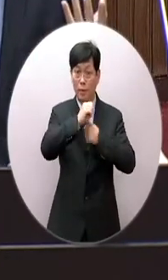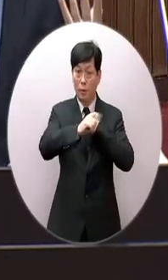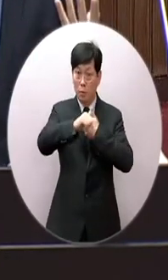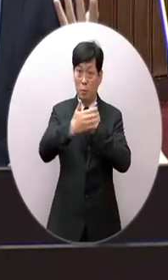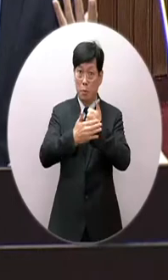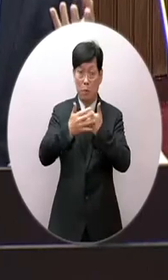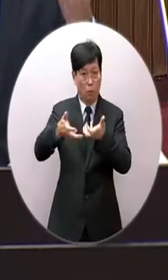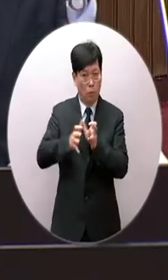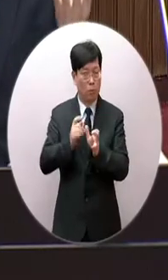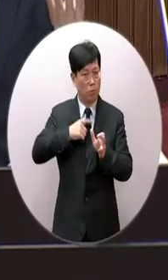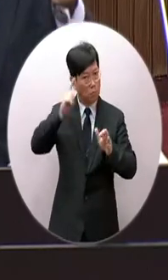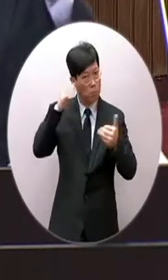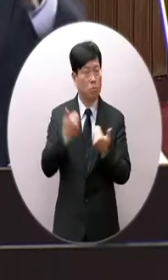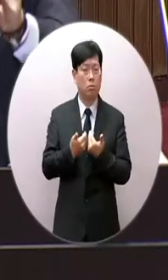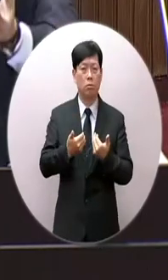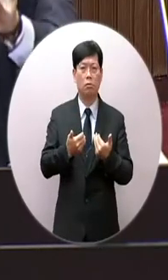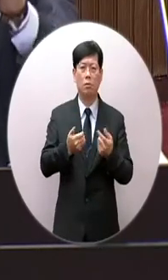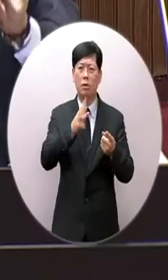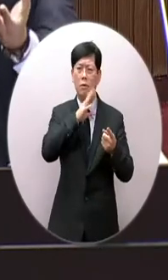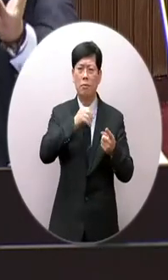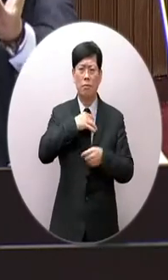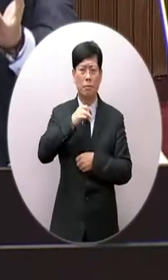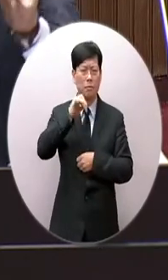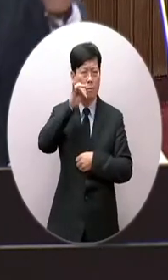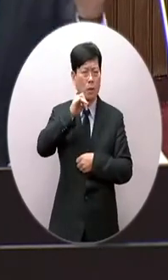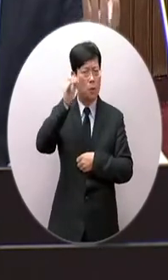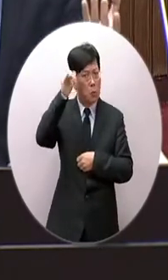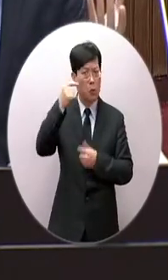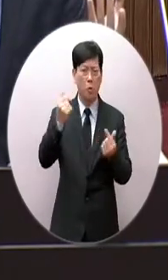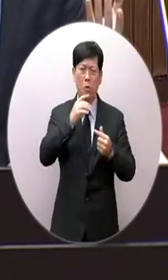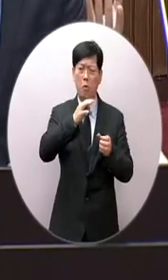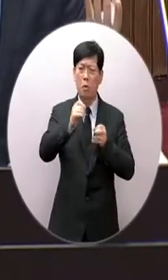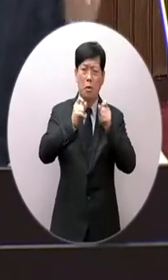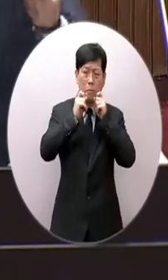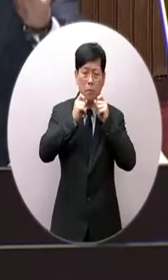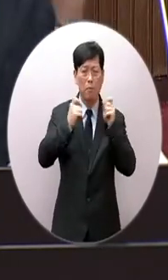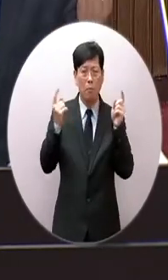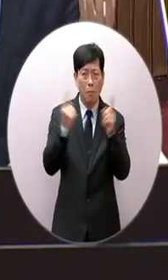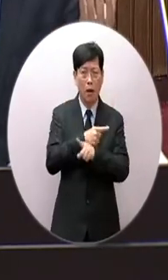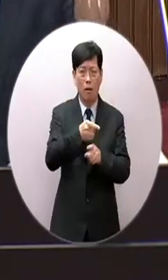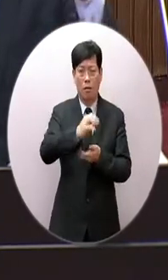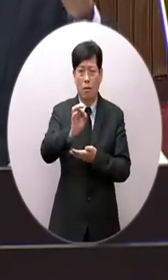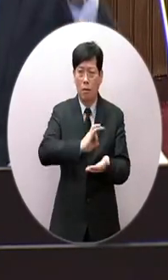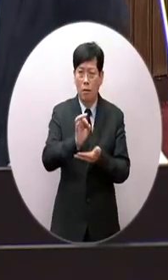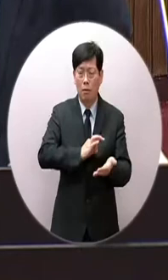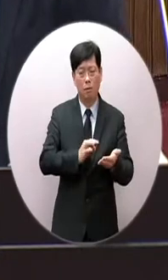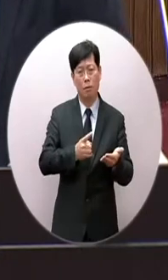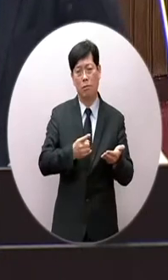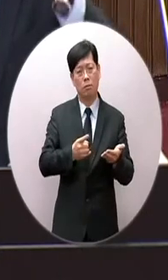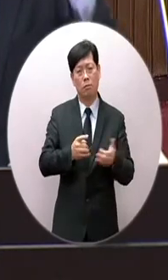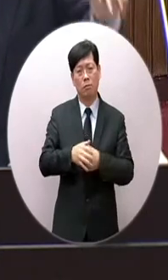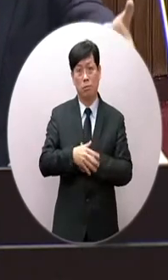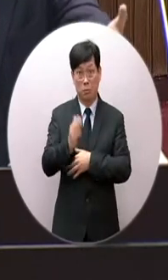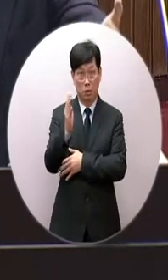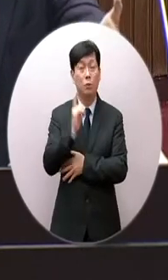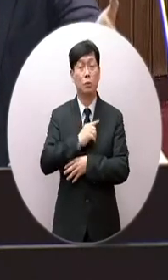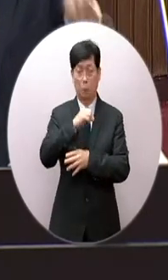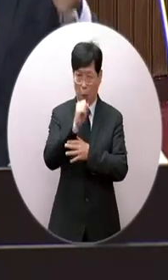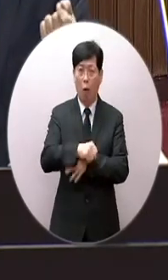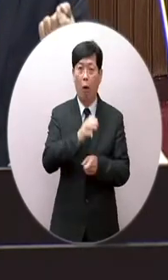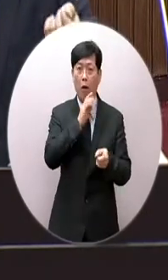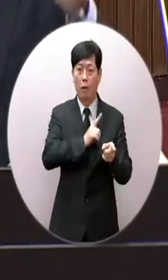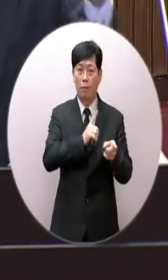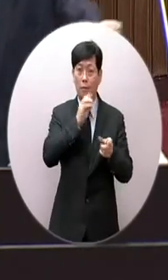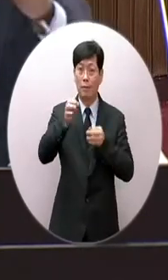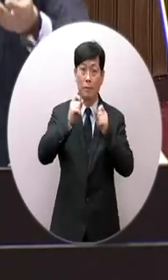团员特别有意见的是，这个部分是把犬猫这个有生命的当做一个商品交易，哦，把它明政府承认它是一个商